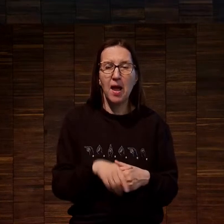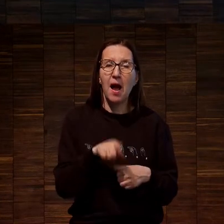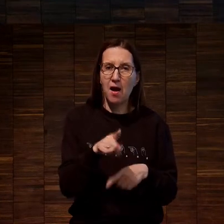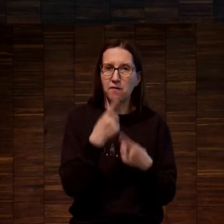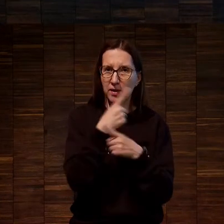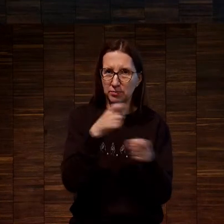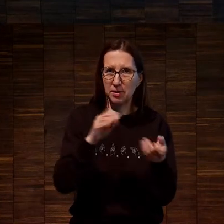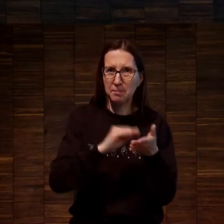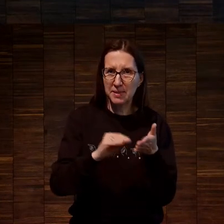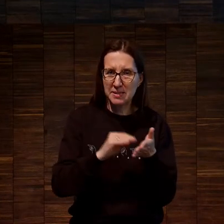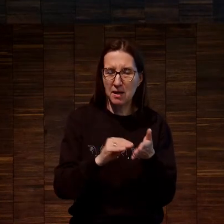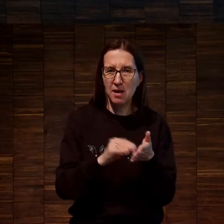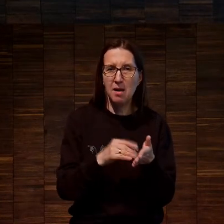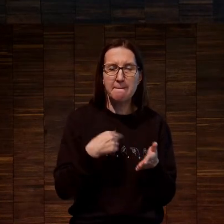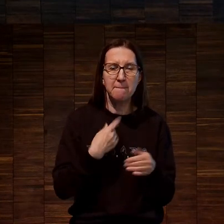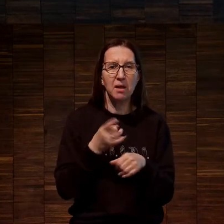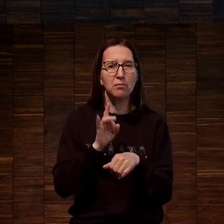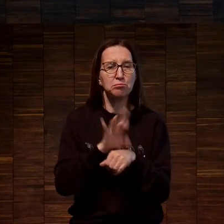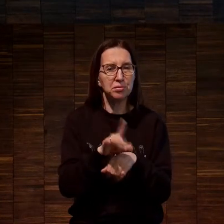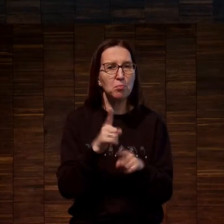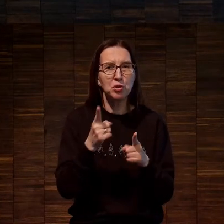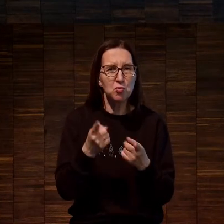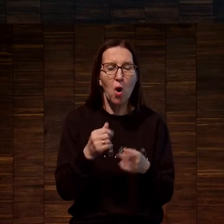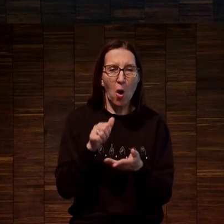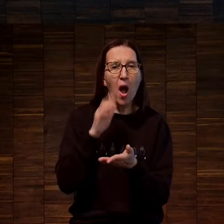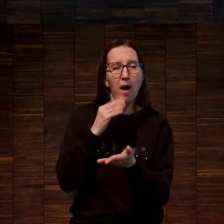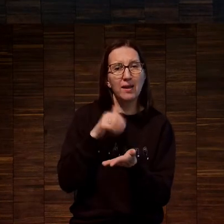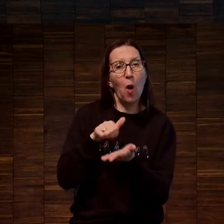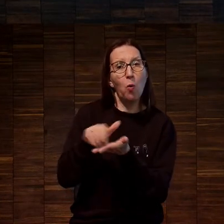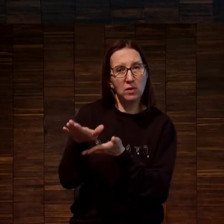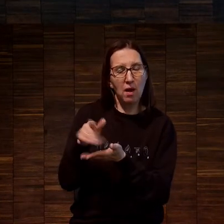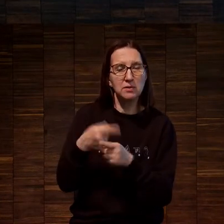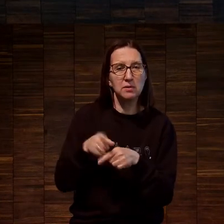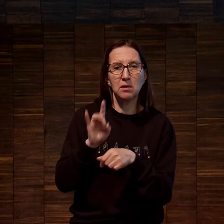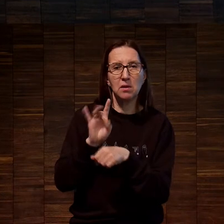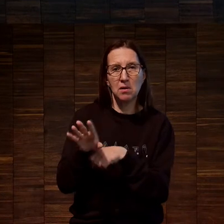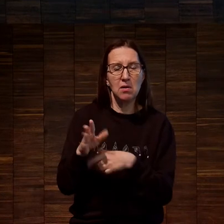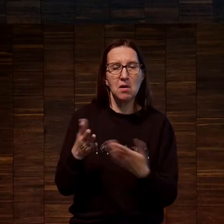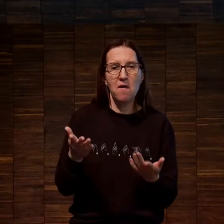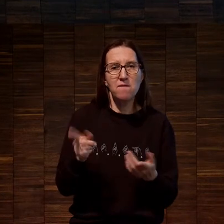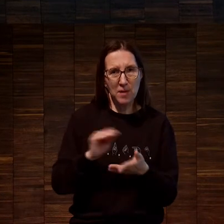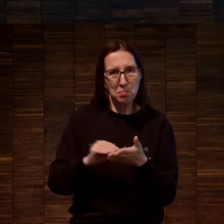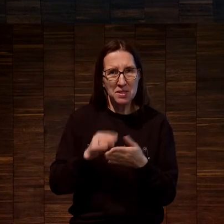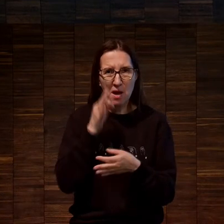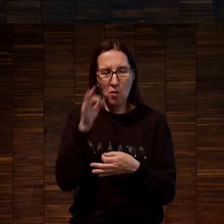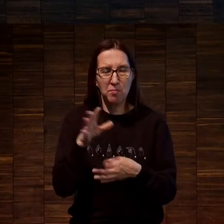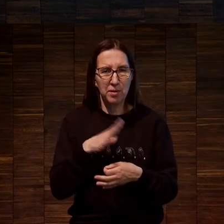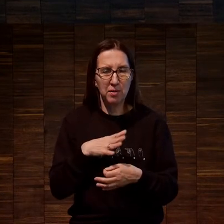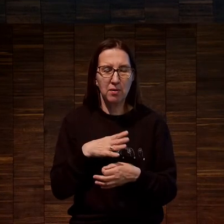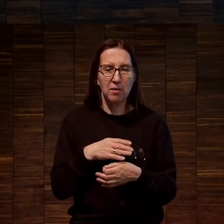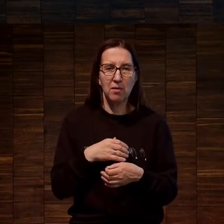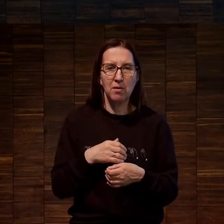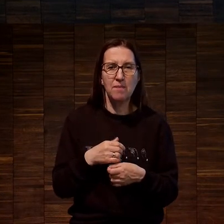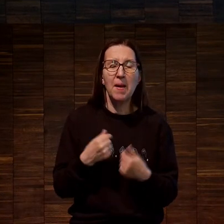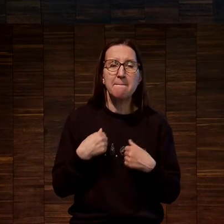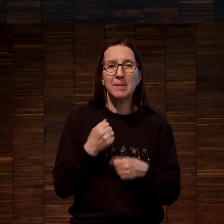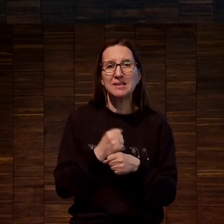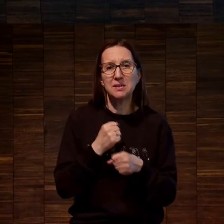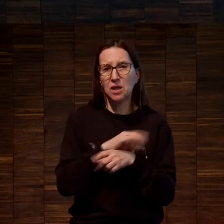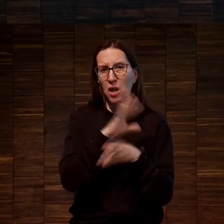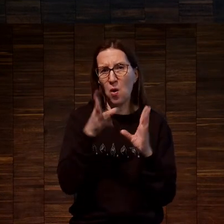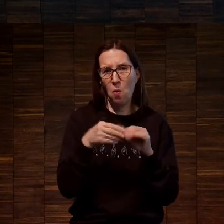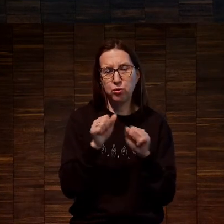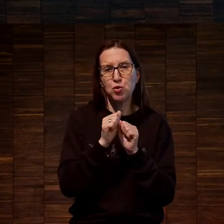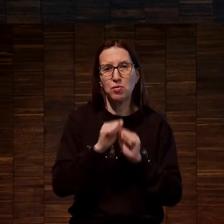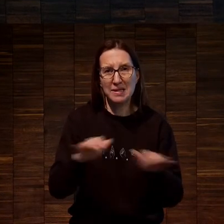писали, что вот, да, не знаю, вас мы не взяли потому-то, потому-то? Или вы писали, что мы никому не, ну, кого мы возьмем, тому мы напишем? Мы сделали общую